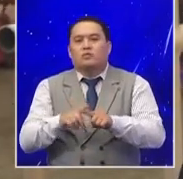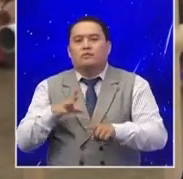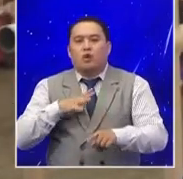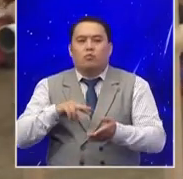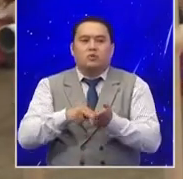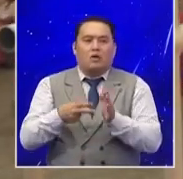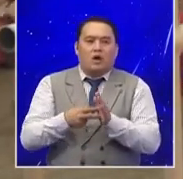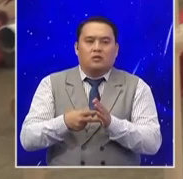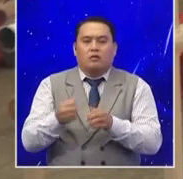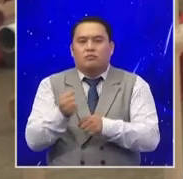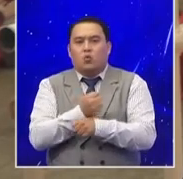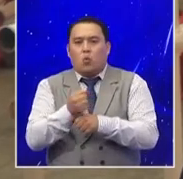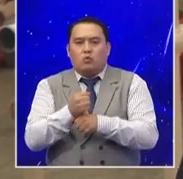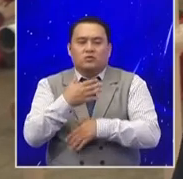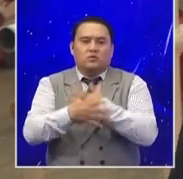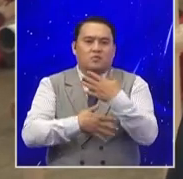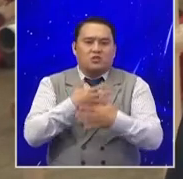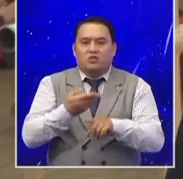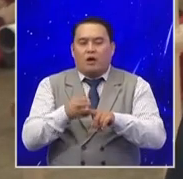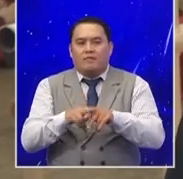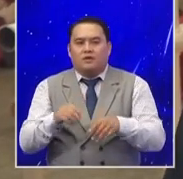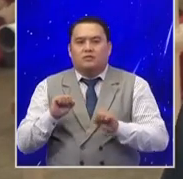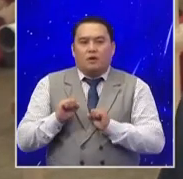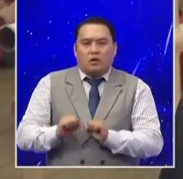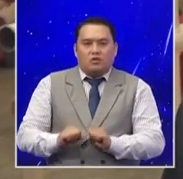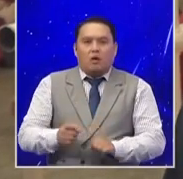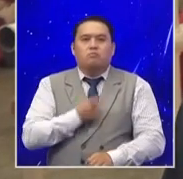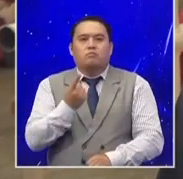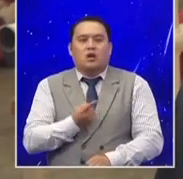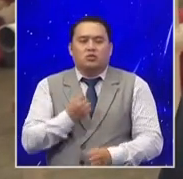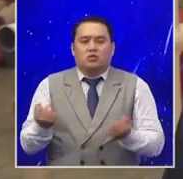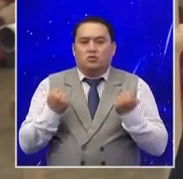плане кикбоксинга. Я хочу в дальнейшем, если получится, защитить мастера спорта